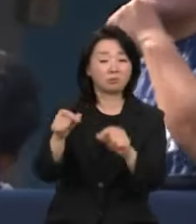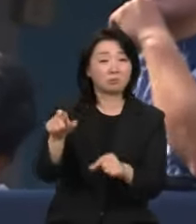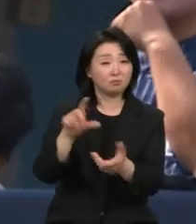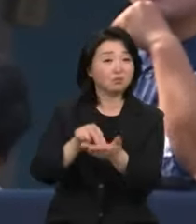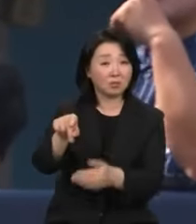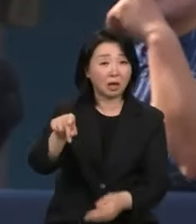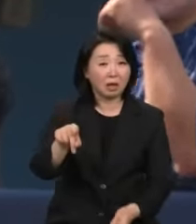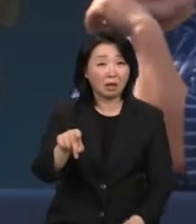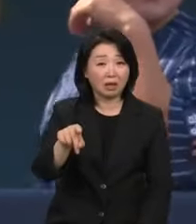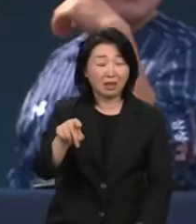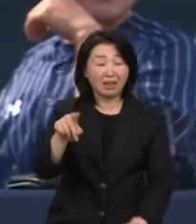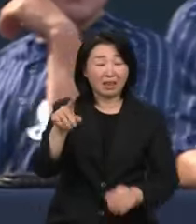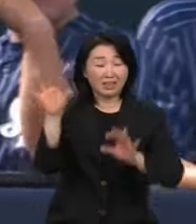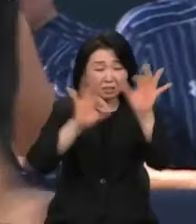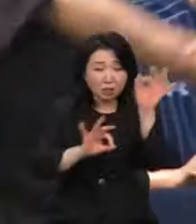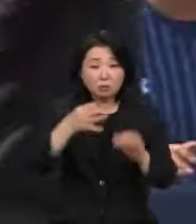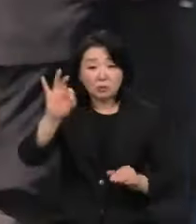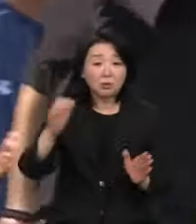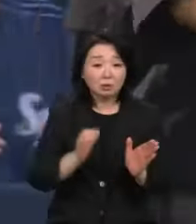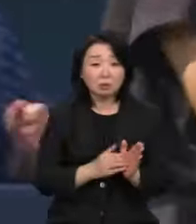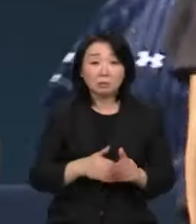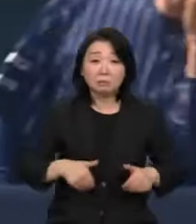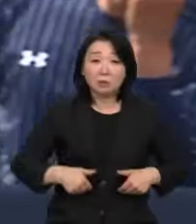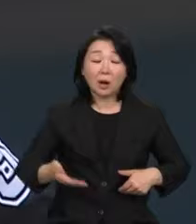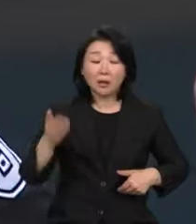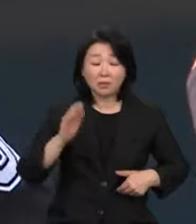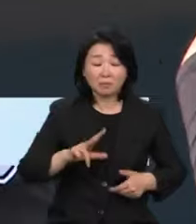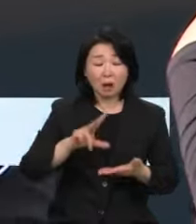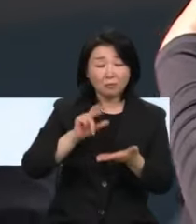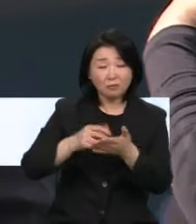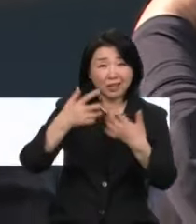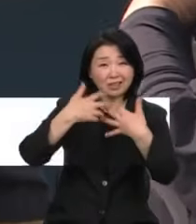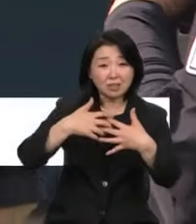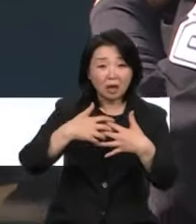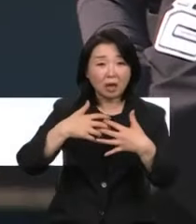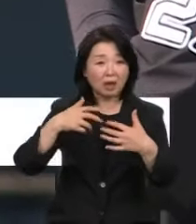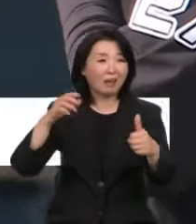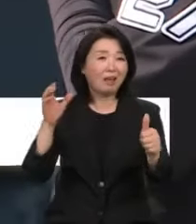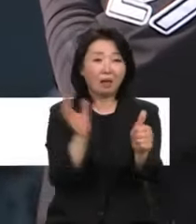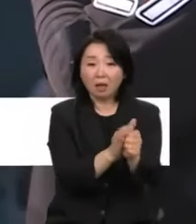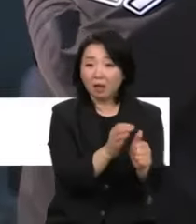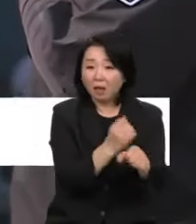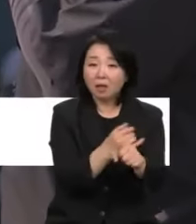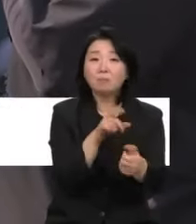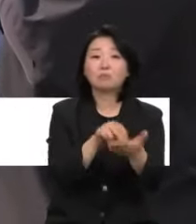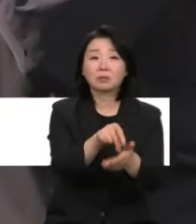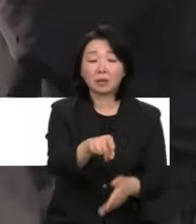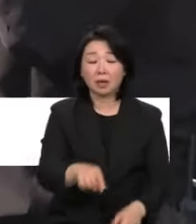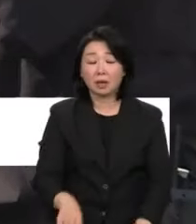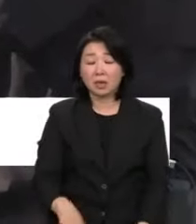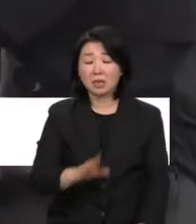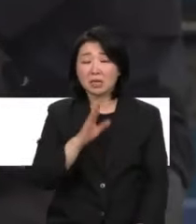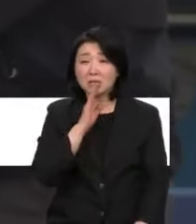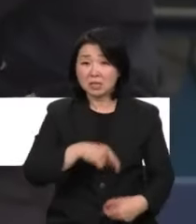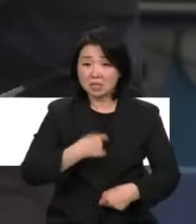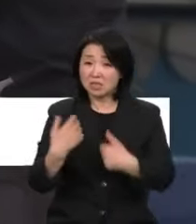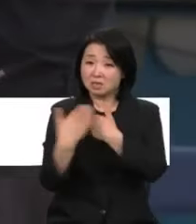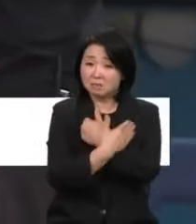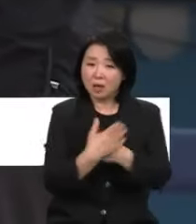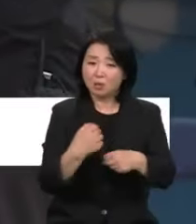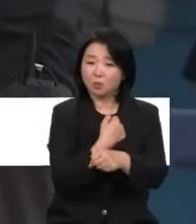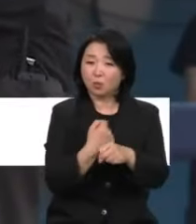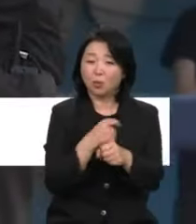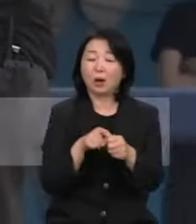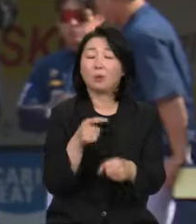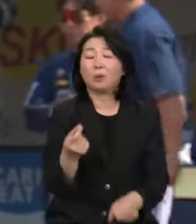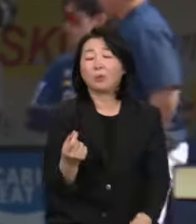오심을 순순히 인정하면 될 일이지만 문제를 기계 탓으로 돌리려고 했기 때문입니다. 진실을 은폐하고 조작하려